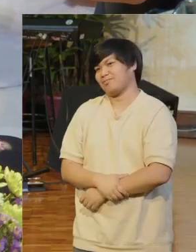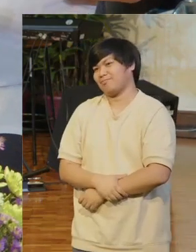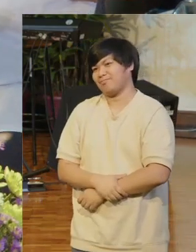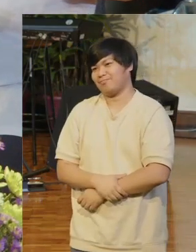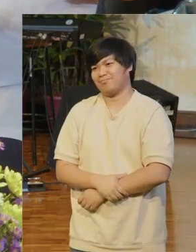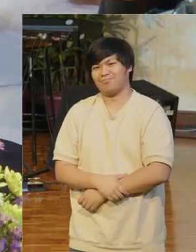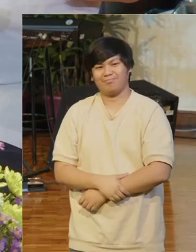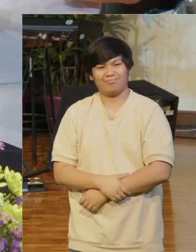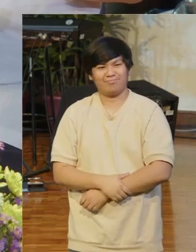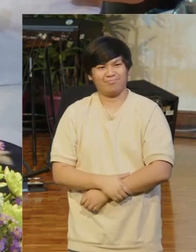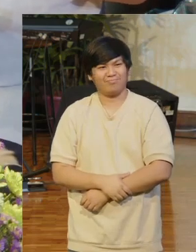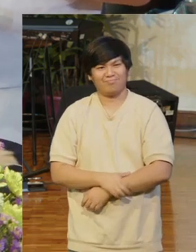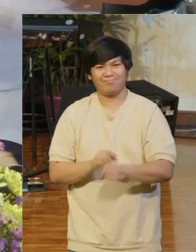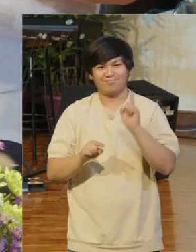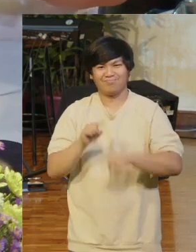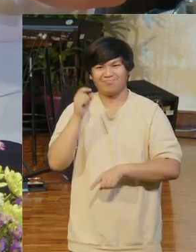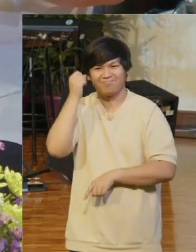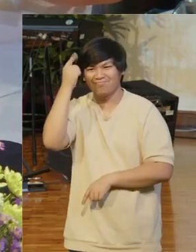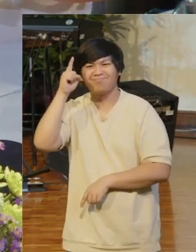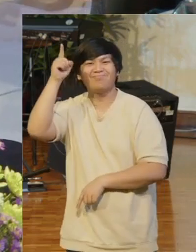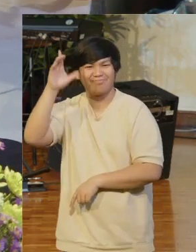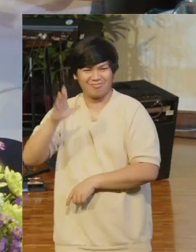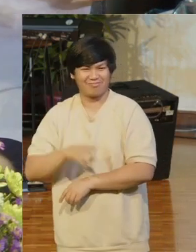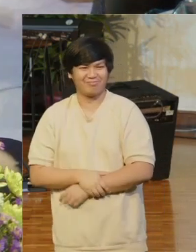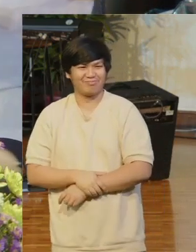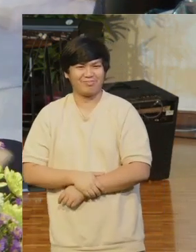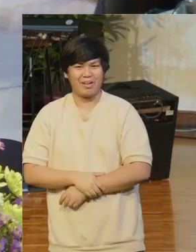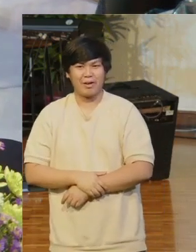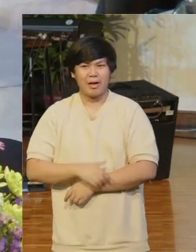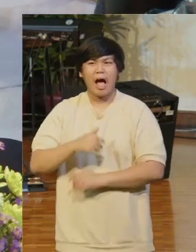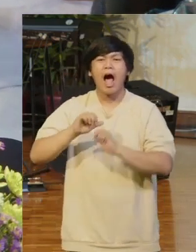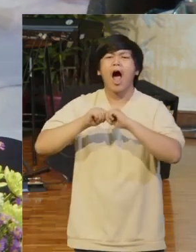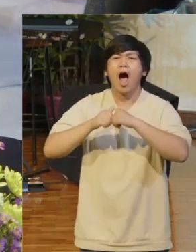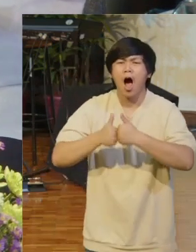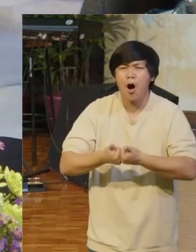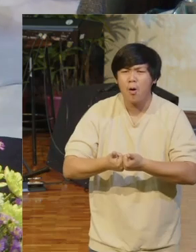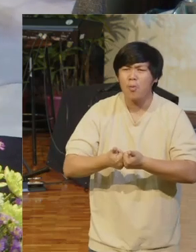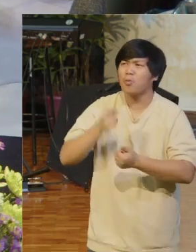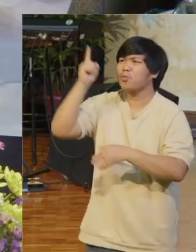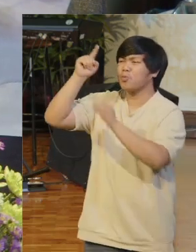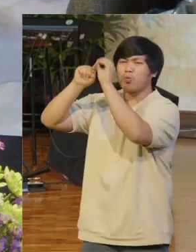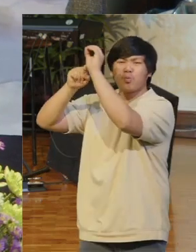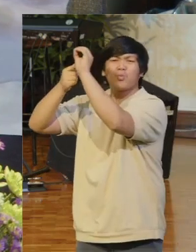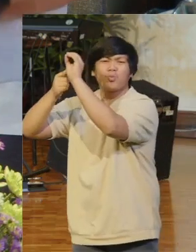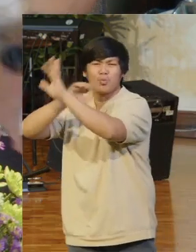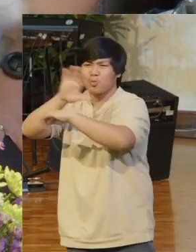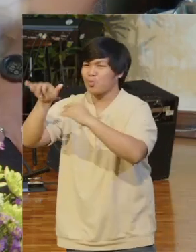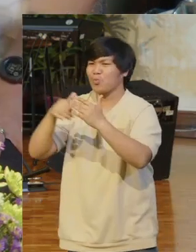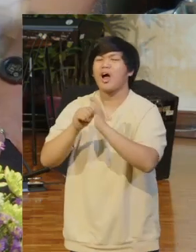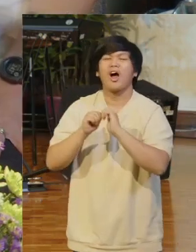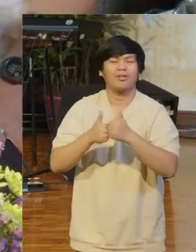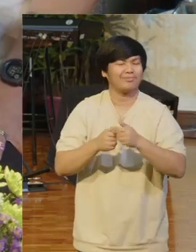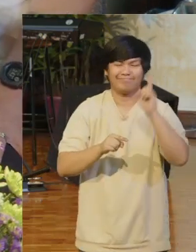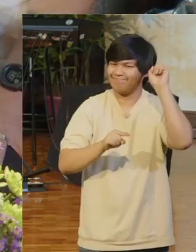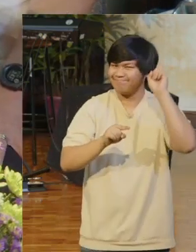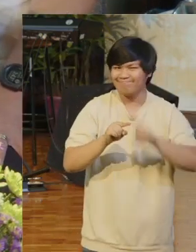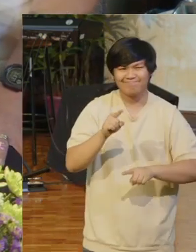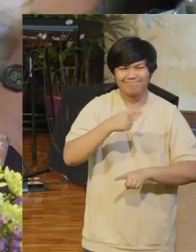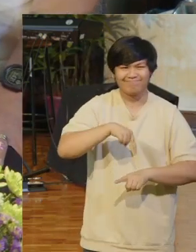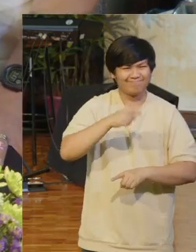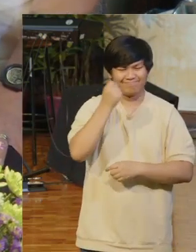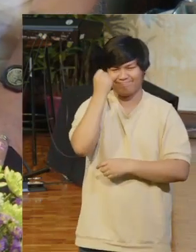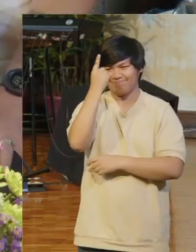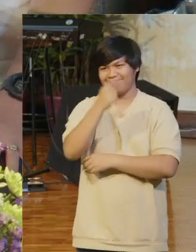Hindi natin alam kung ano ang ibig sabihin ng pagiging sanhi ng sarili. Siya